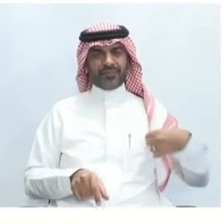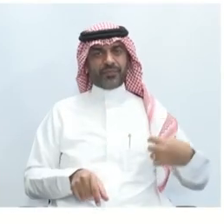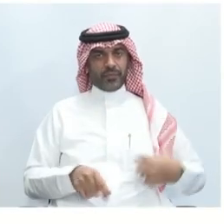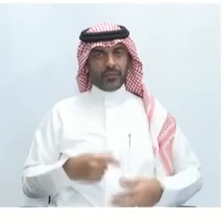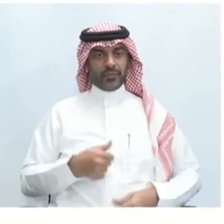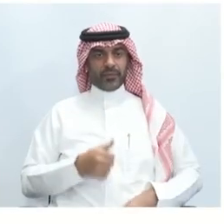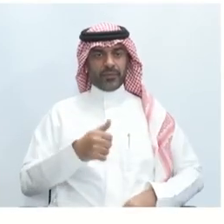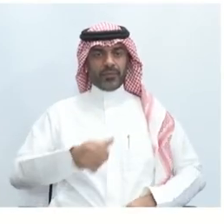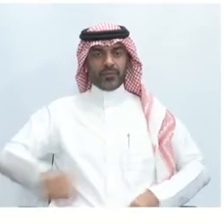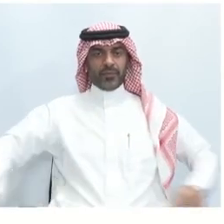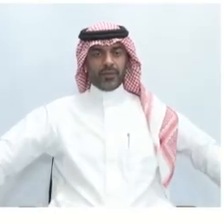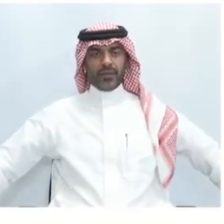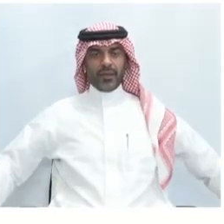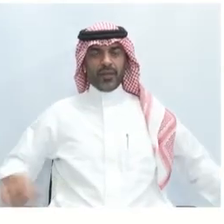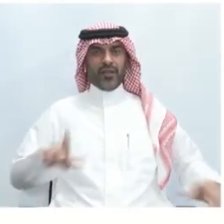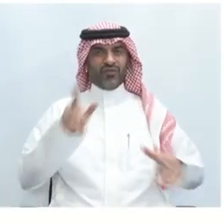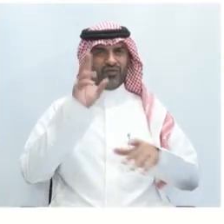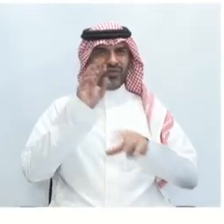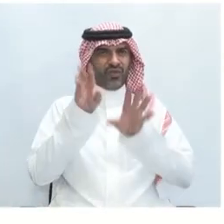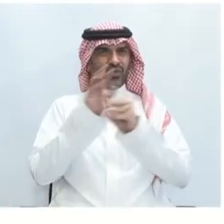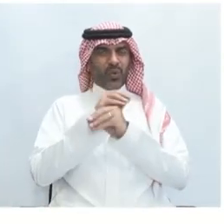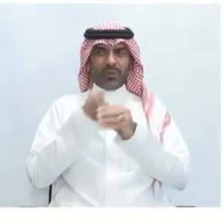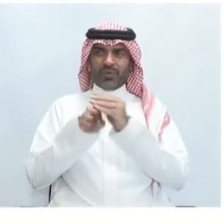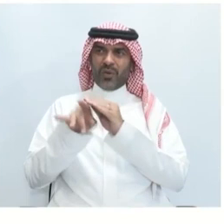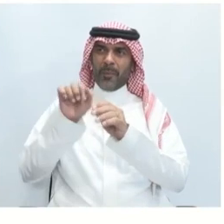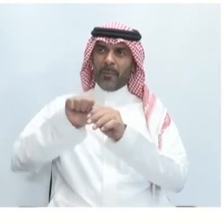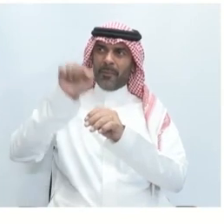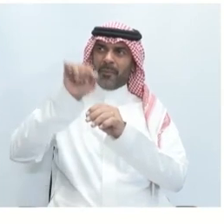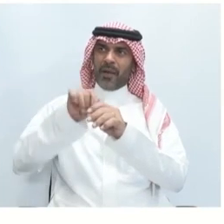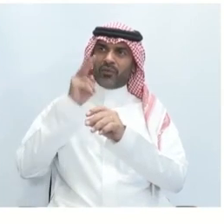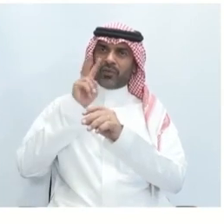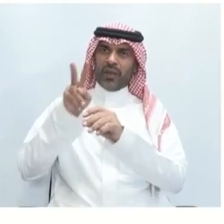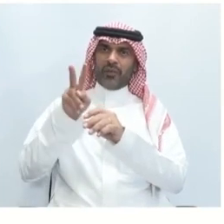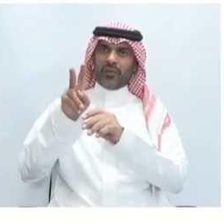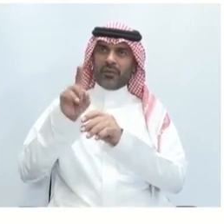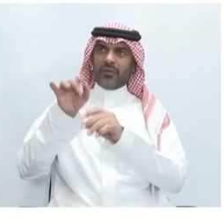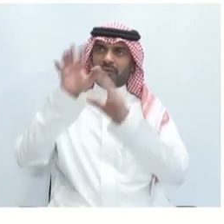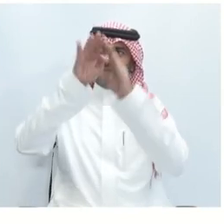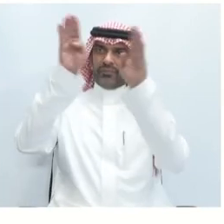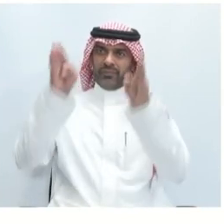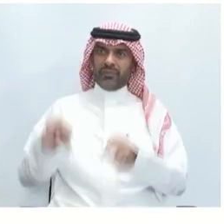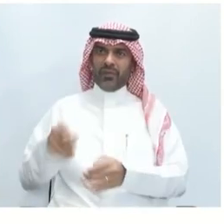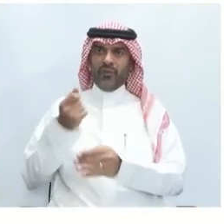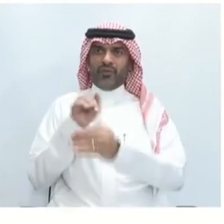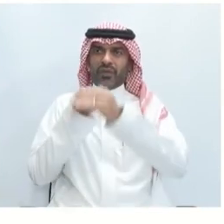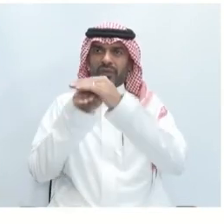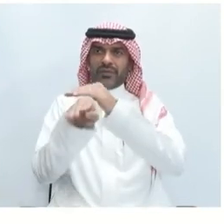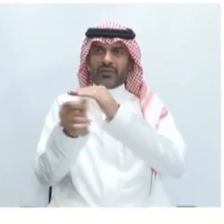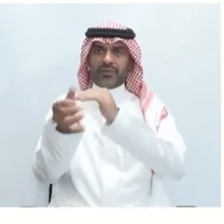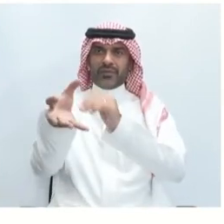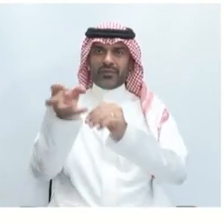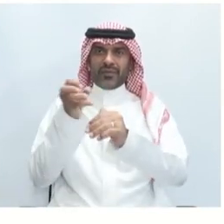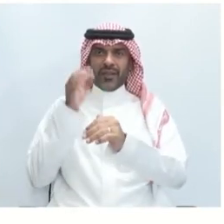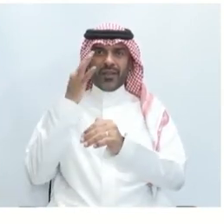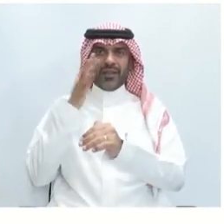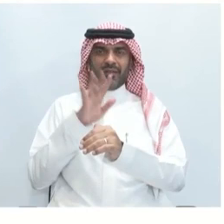الاجهزه البيع الموجوده في الاسواق التجاريه وفي المحلات هي عباره عن اساسا عن روبوت طيب اين